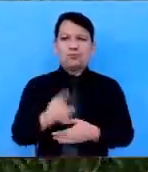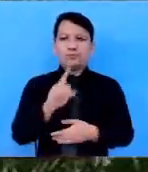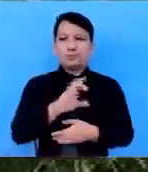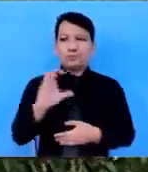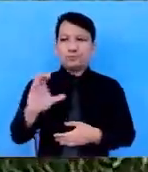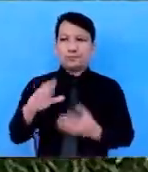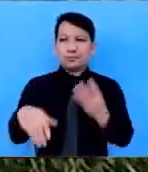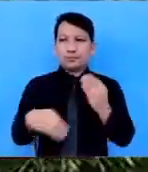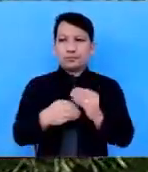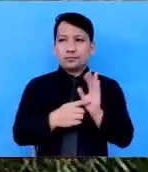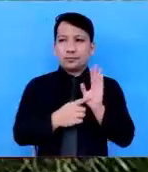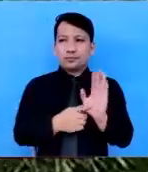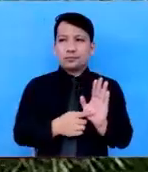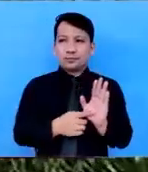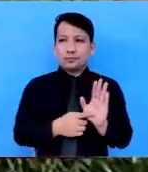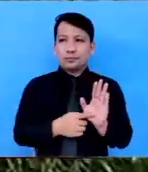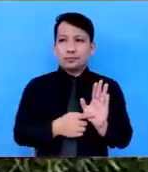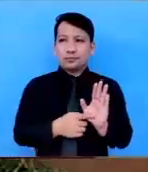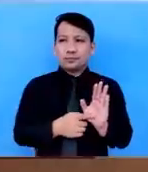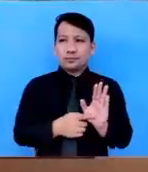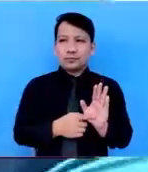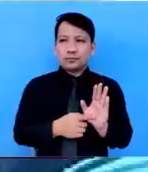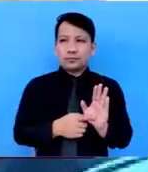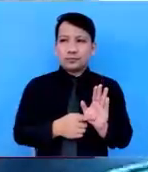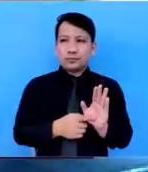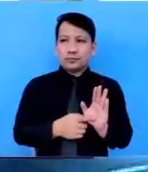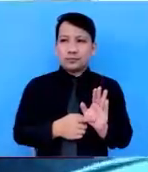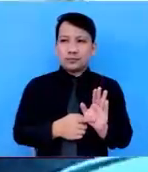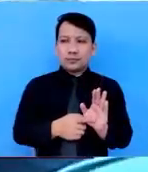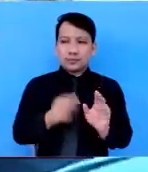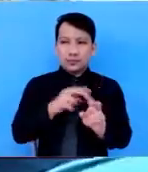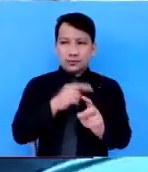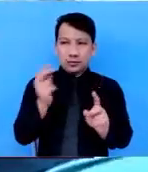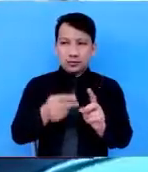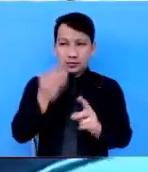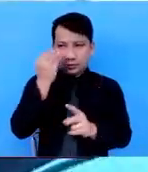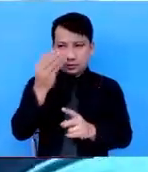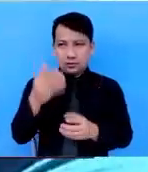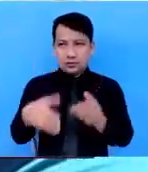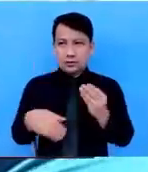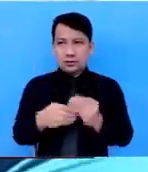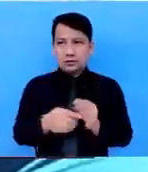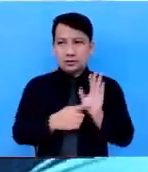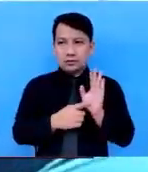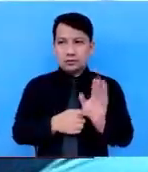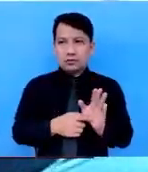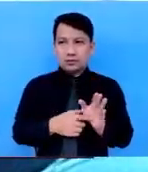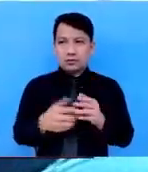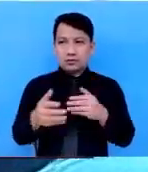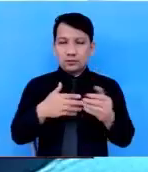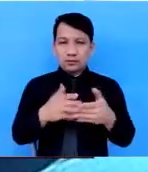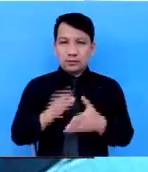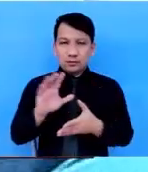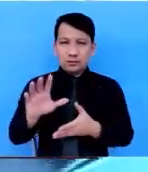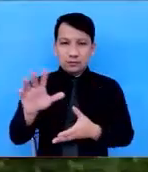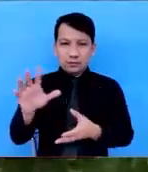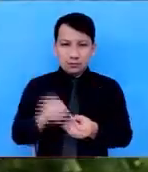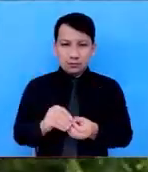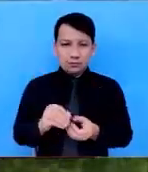ng Marcos administration o hanggang October 8. Katunayan, simula July 26 hanggang ngayong araw, umabot